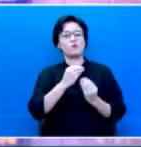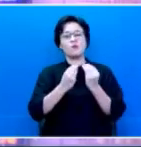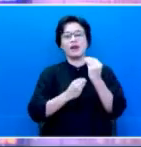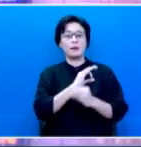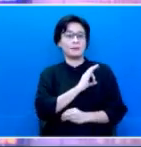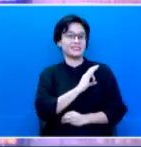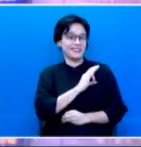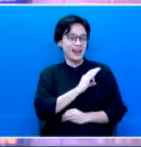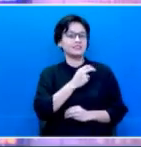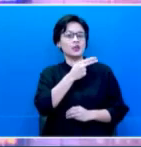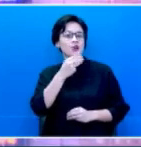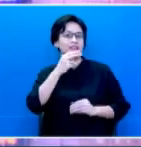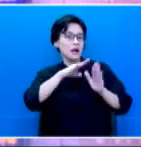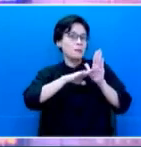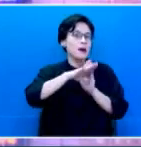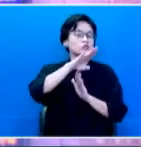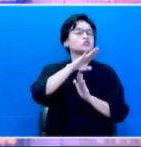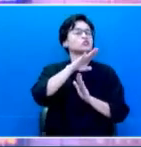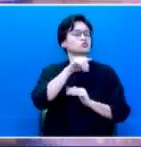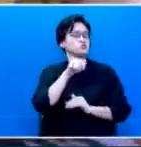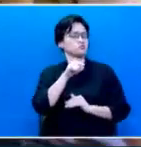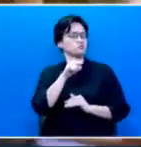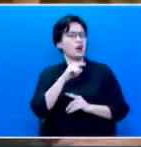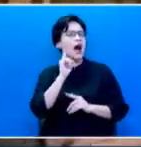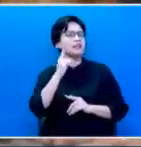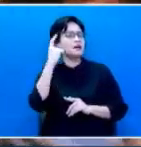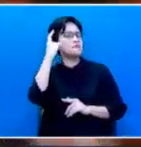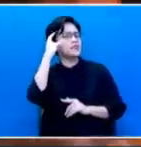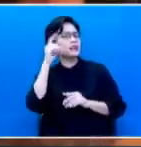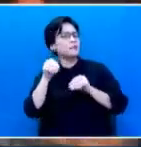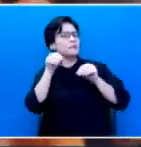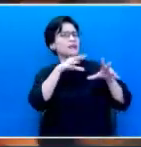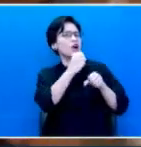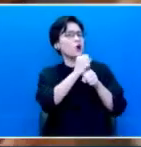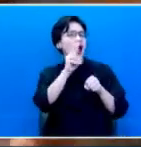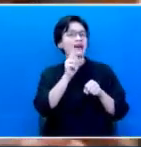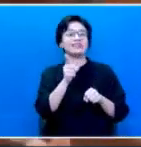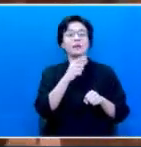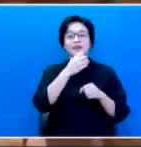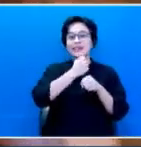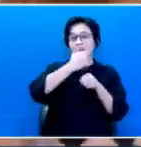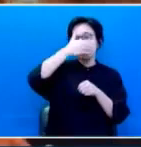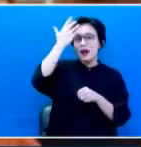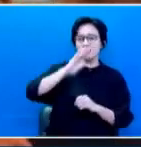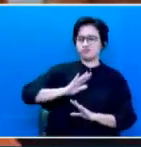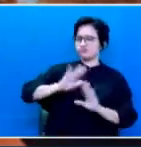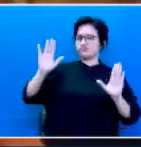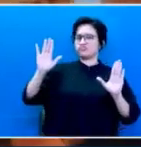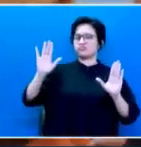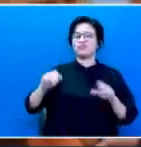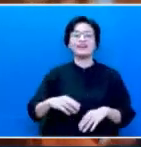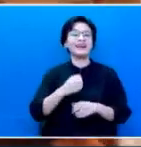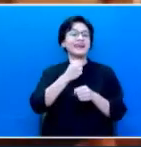soal apakah dirinya sudah beralih ke Partai Golkar bakal cawapres dari Koalisi Indonesia maju Gibran